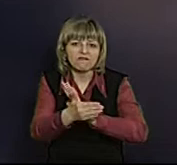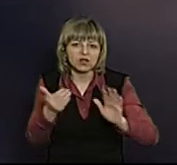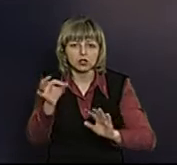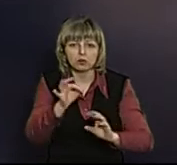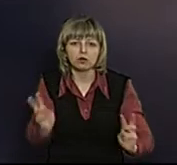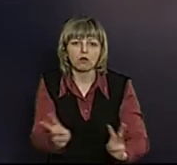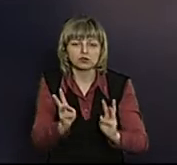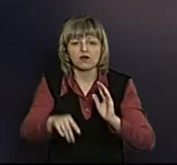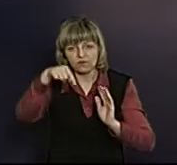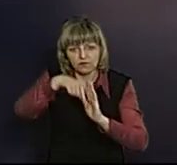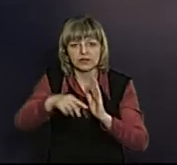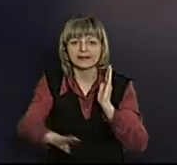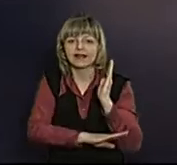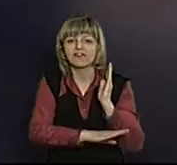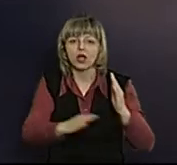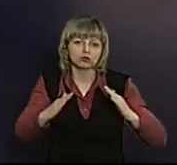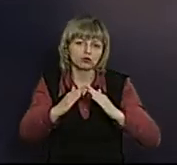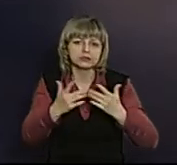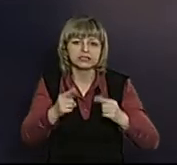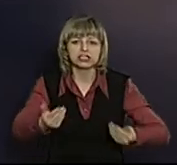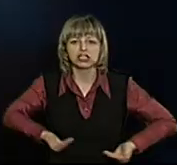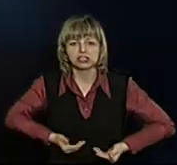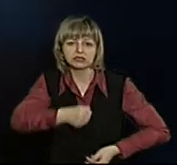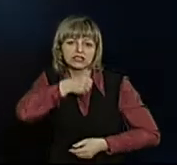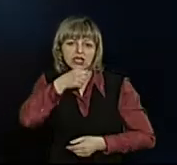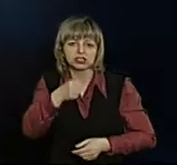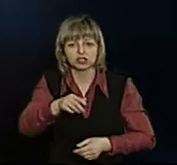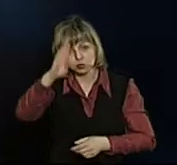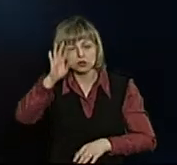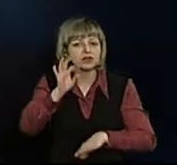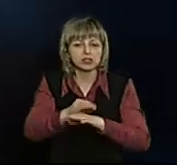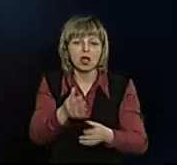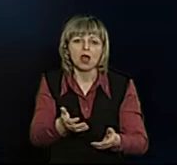пожежу у дерев'яному будинку, у якому мешкало літнє подружжя, надійшов близько